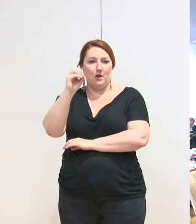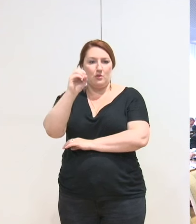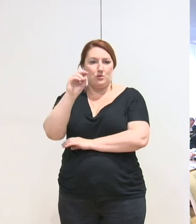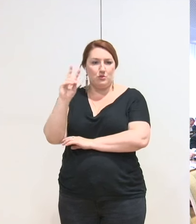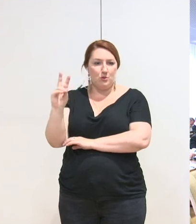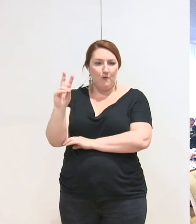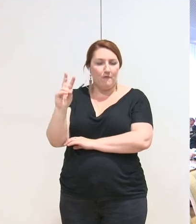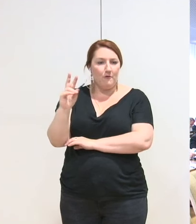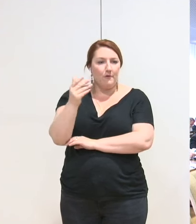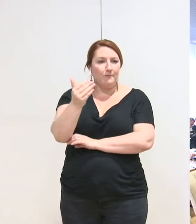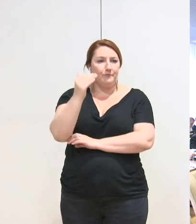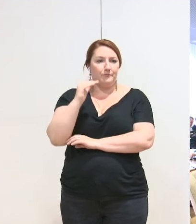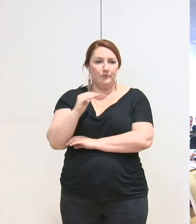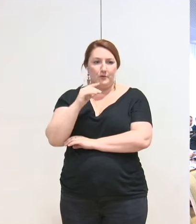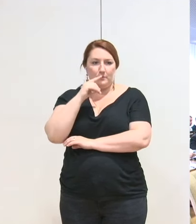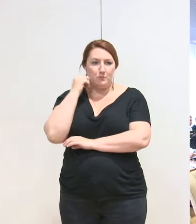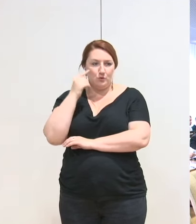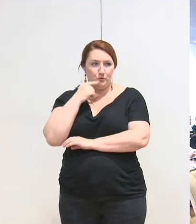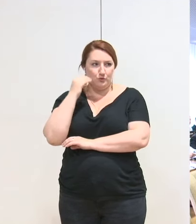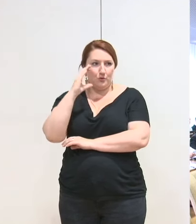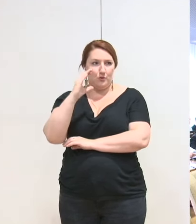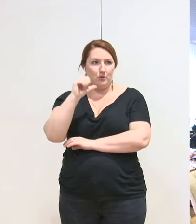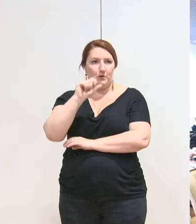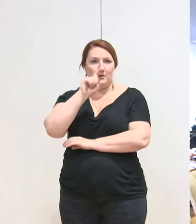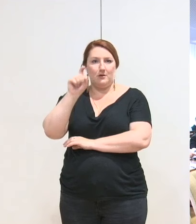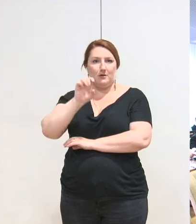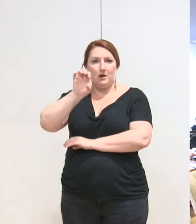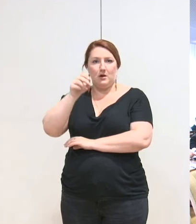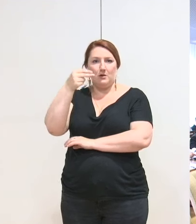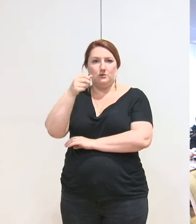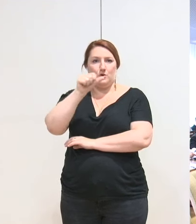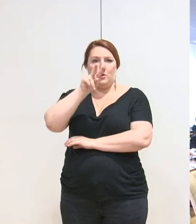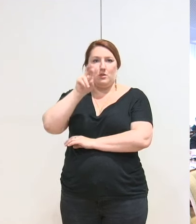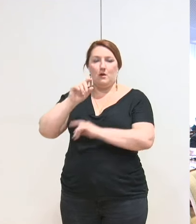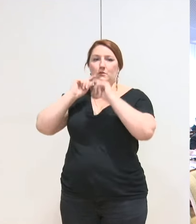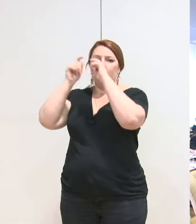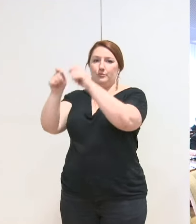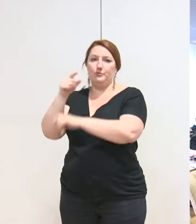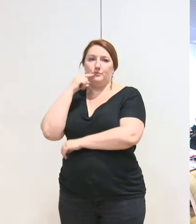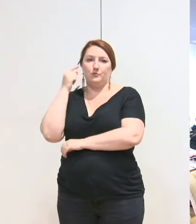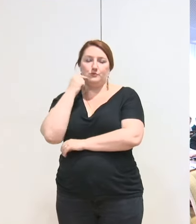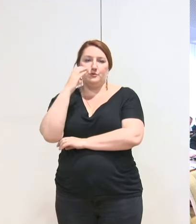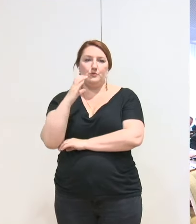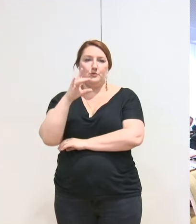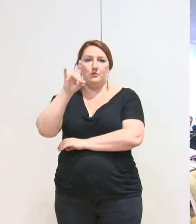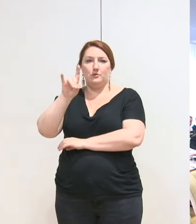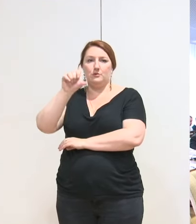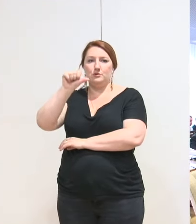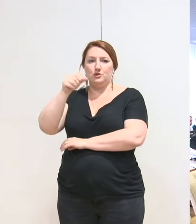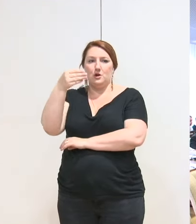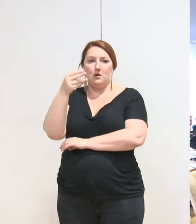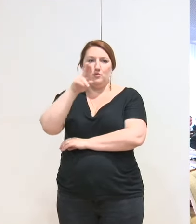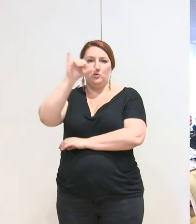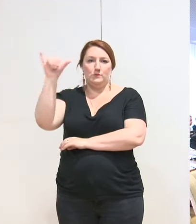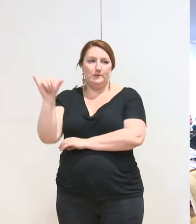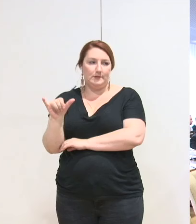Agobian Sarah bouala donne pouvoir à Madame Agobian jusqu'à son arrivée Paul Bron